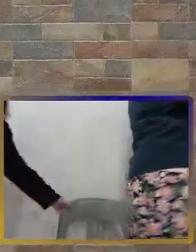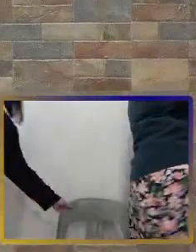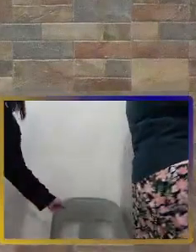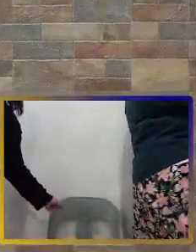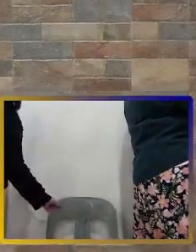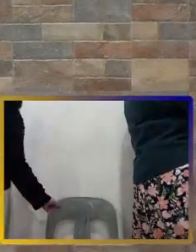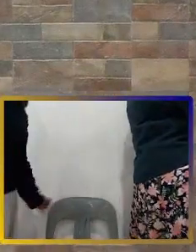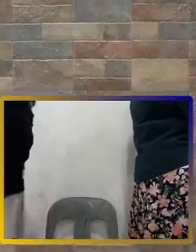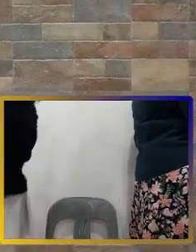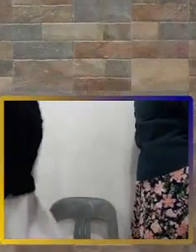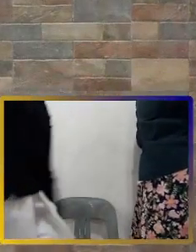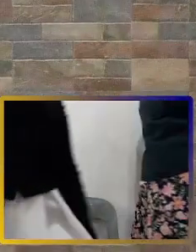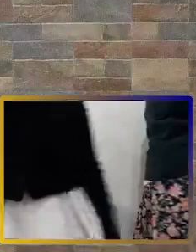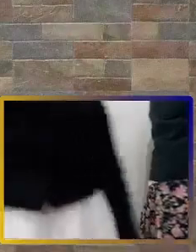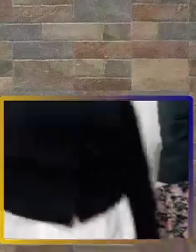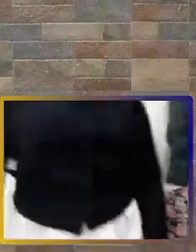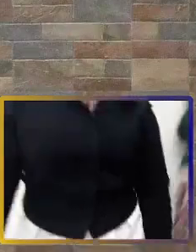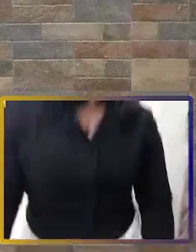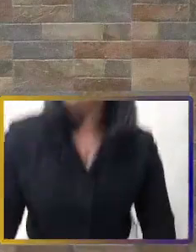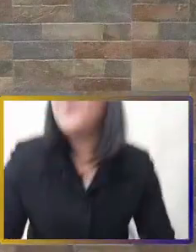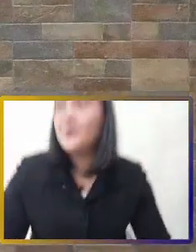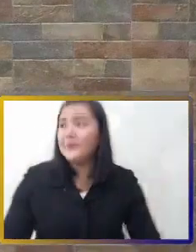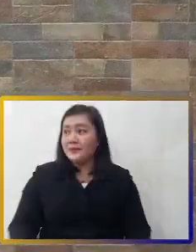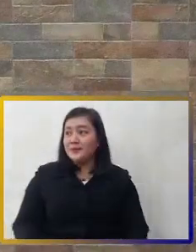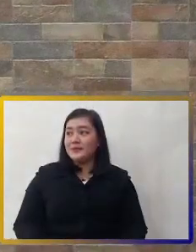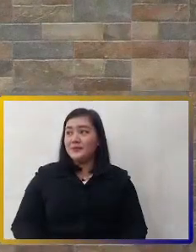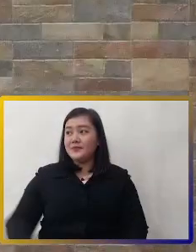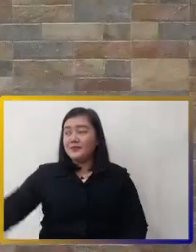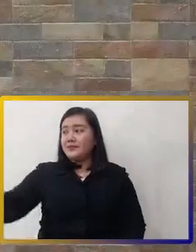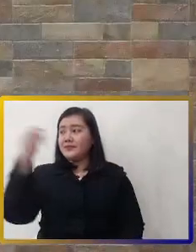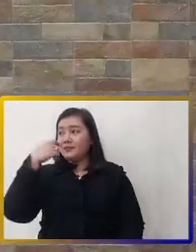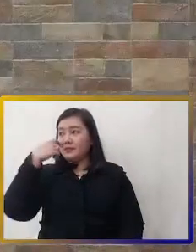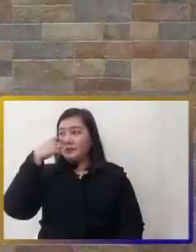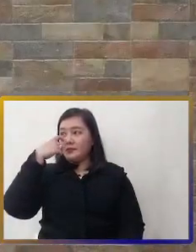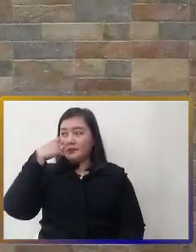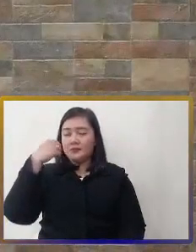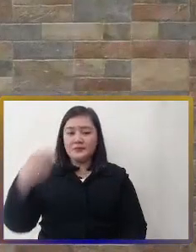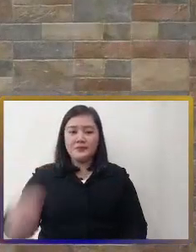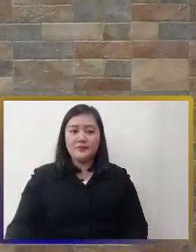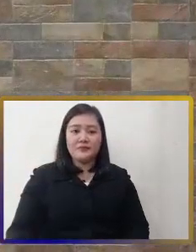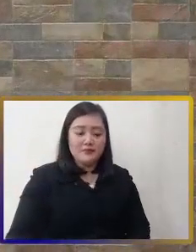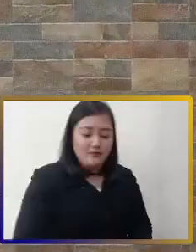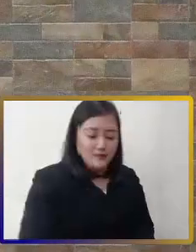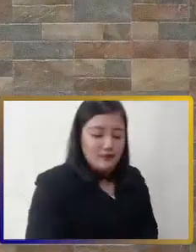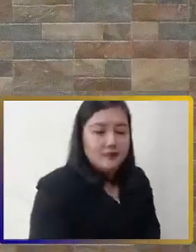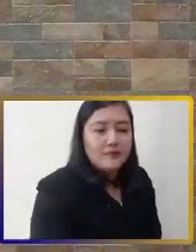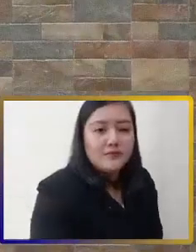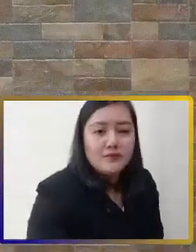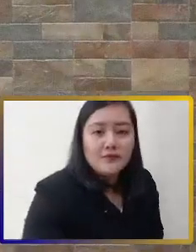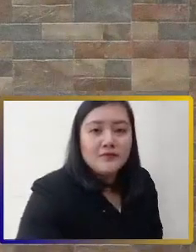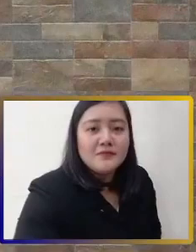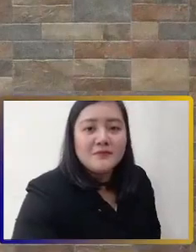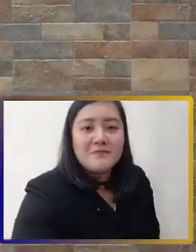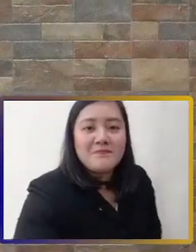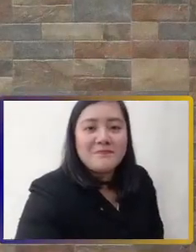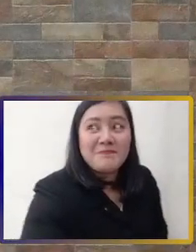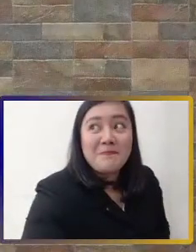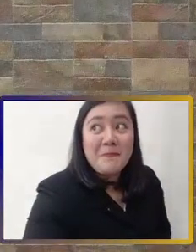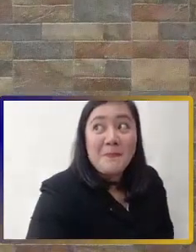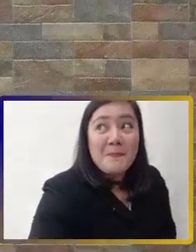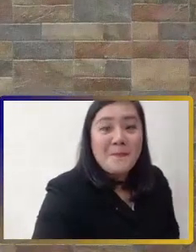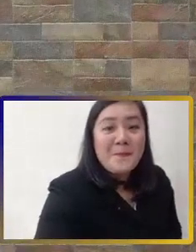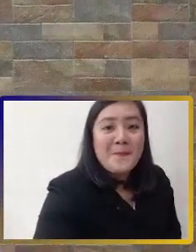po ay naniniwala na patuloy po tayong bibigyan ng Panginoon ng patuloy tayong bibigyan ng Panginoon ng ating